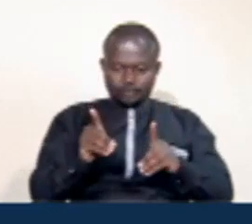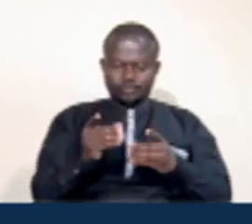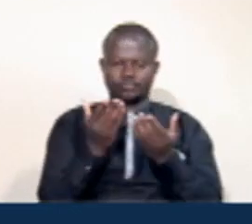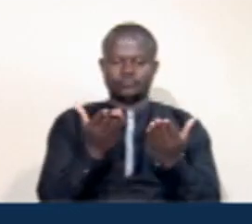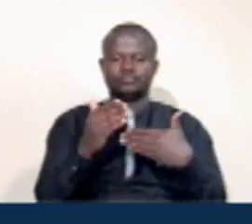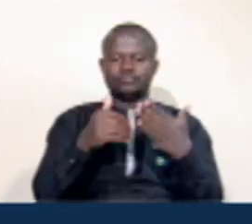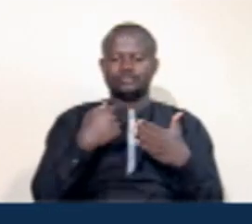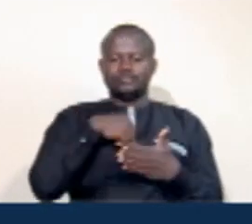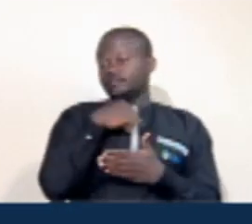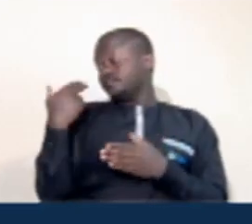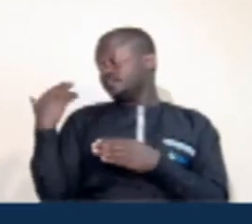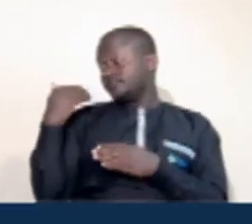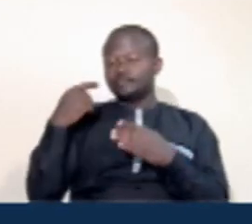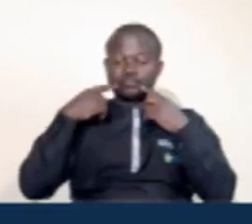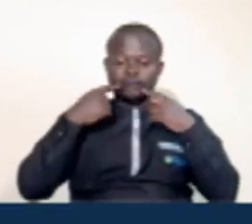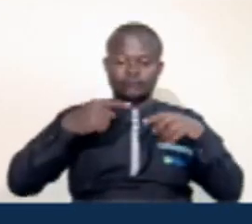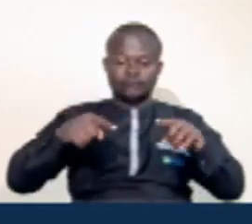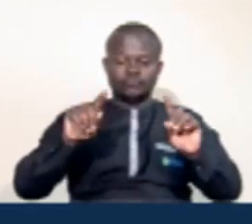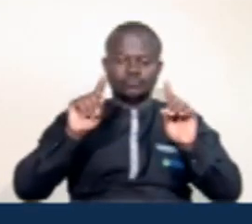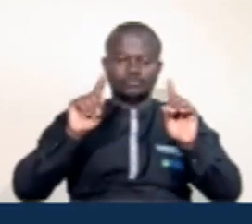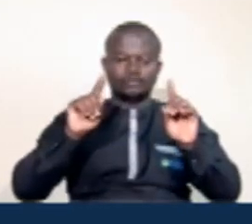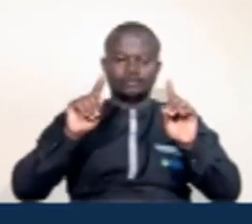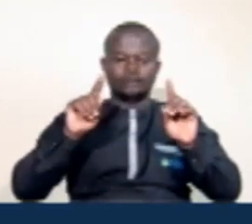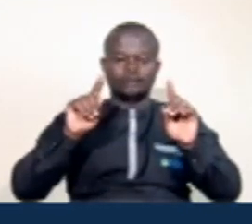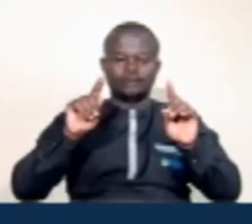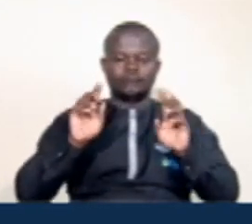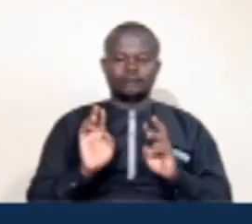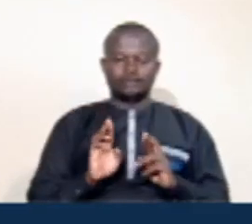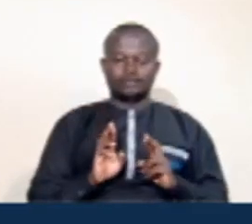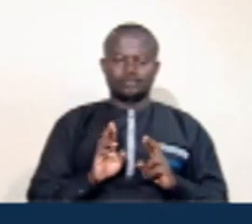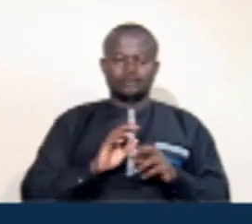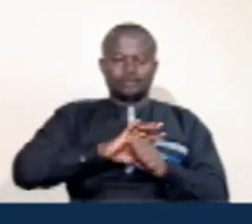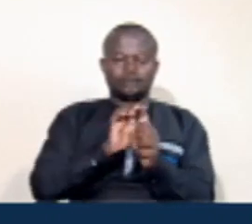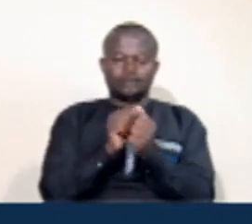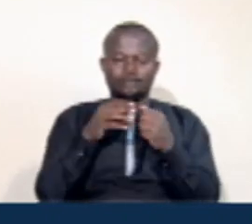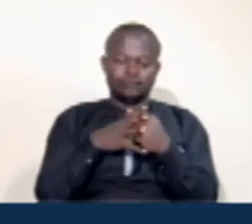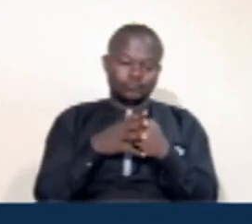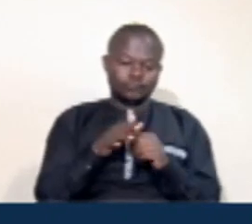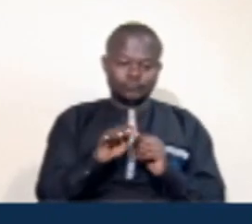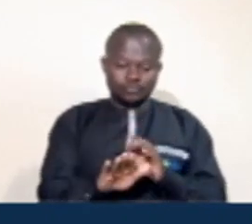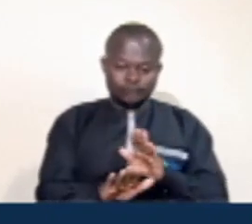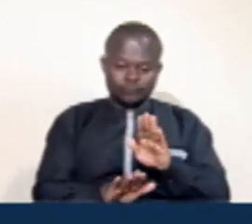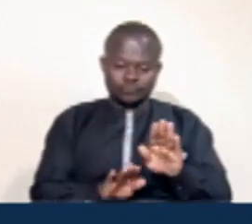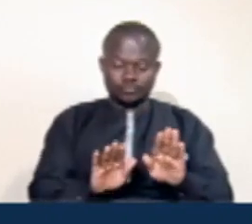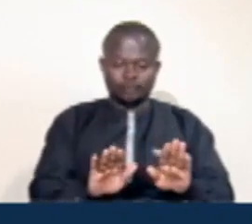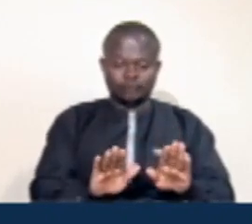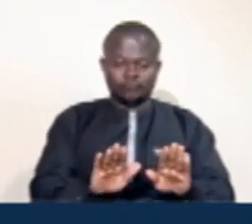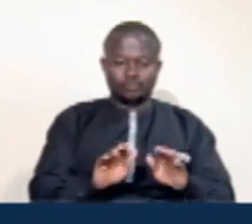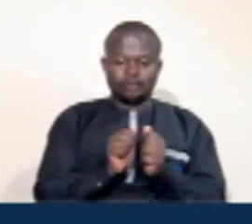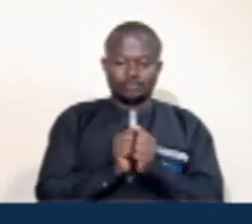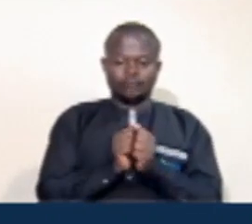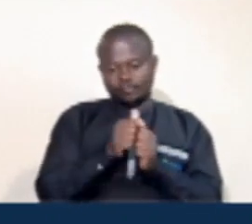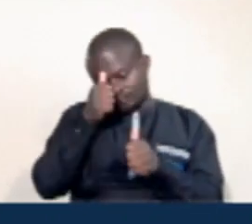aho tumaze kubona mu kanya gato itangazo twari twamaze kwizera ko COVID-19 igenza make